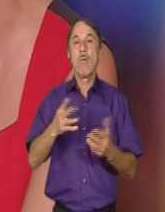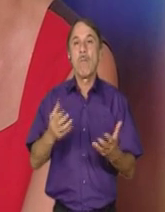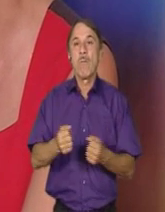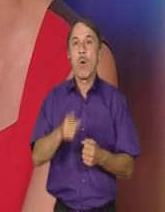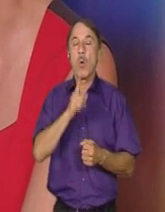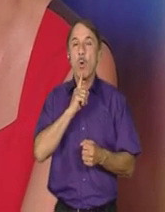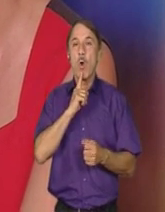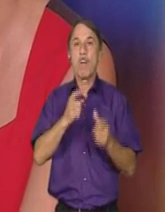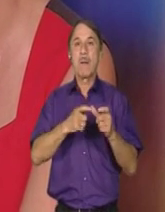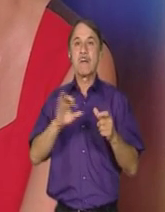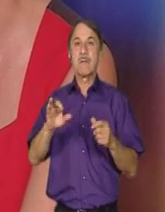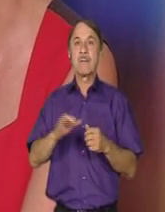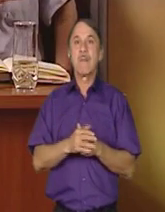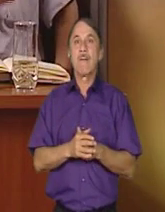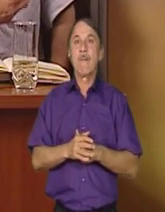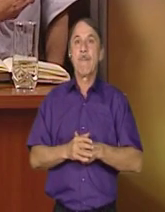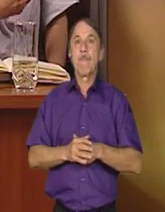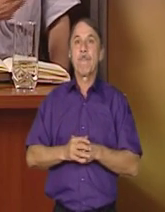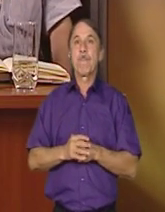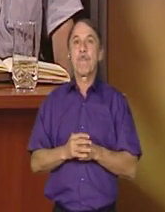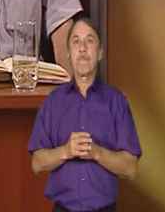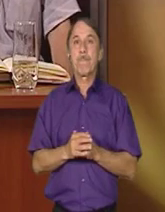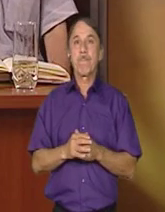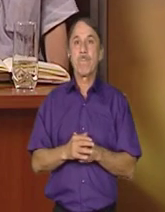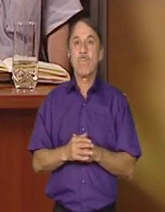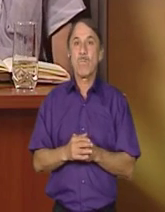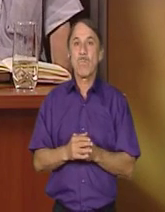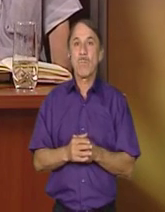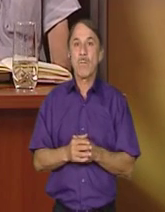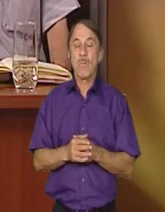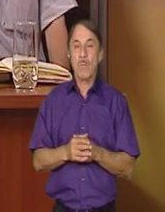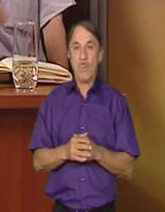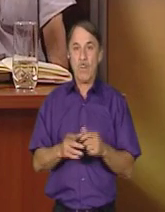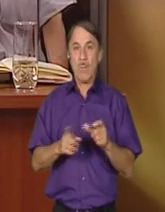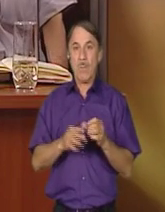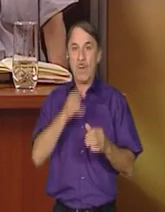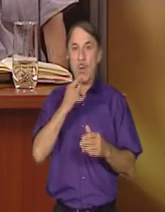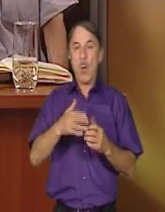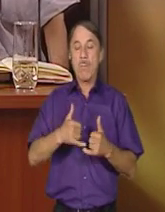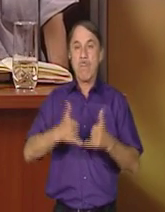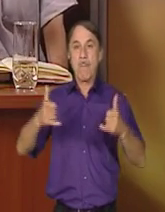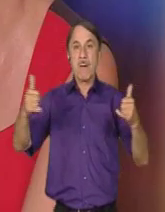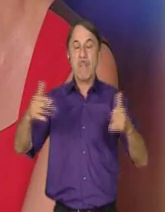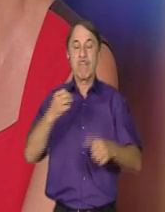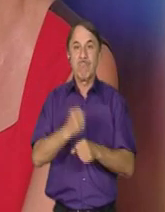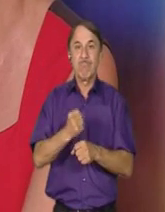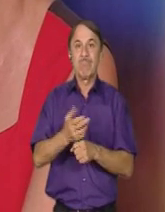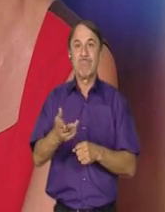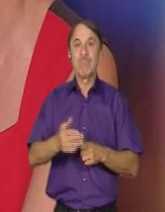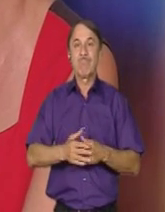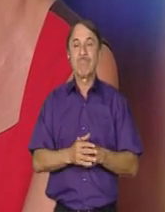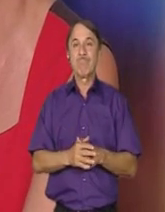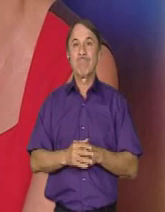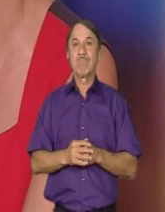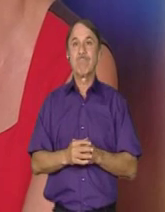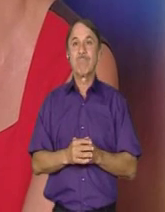o kojem ste da govorili. Ambijent da napravite u centru Novog Sada, da napravite ambijent kao na otvaranju